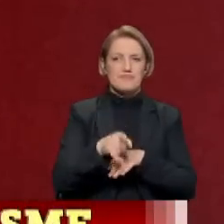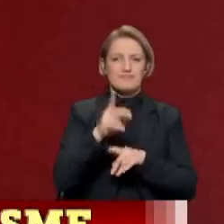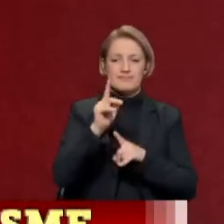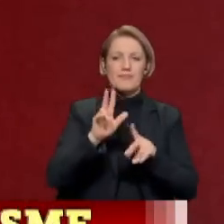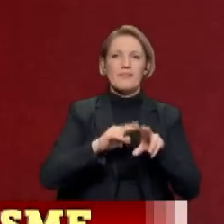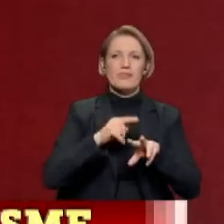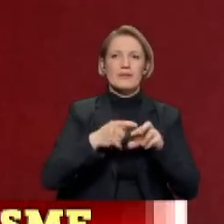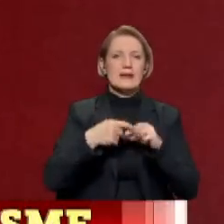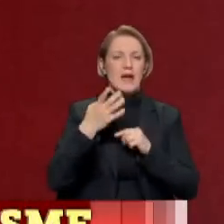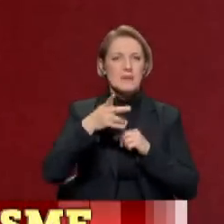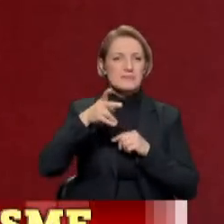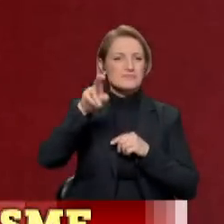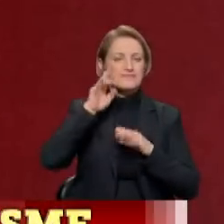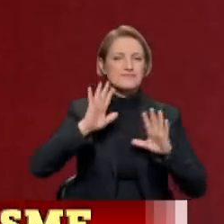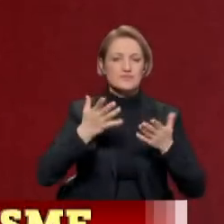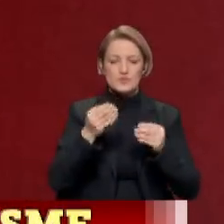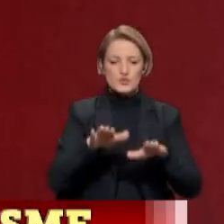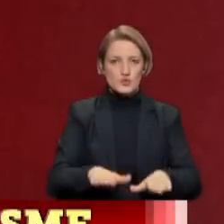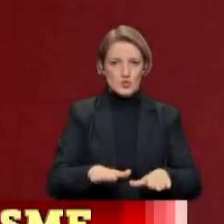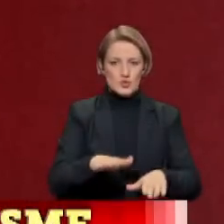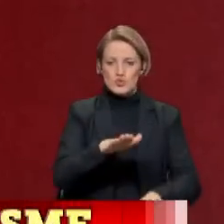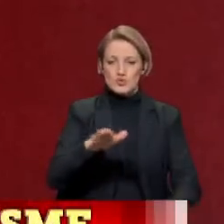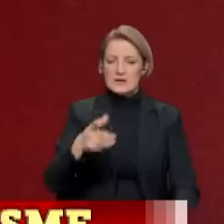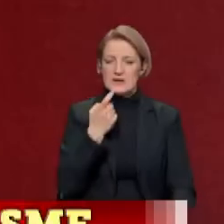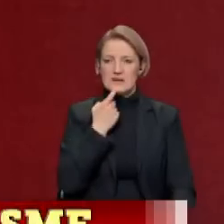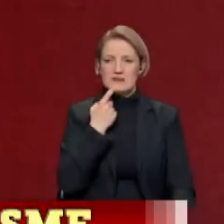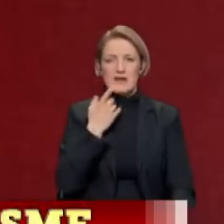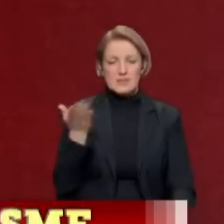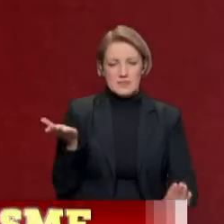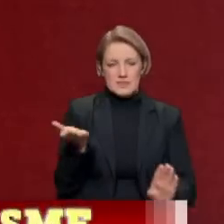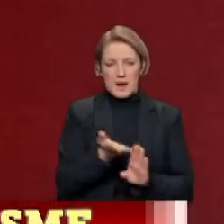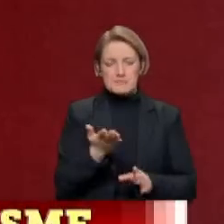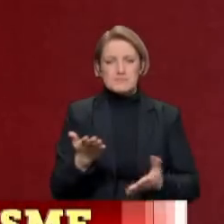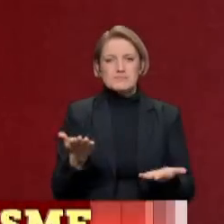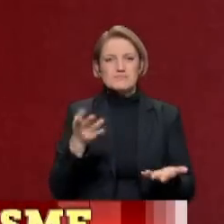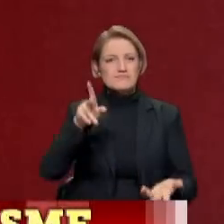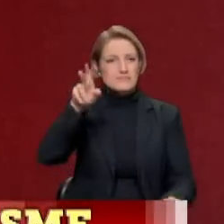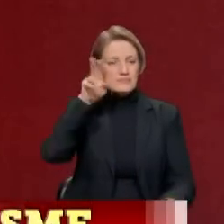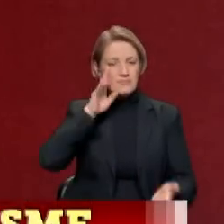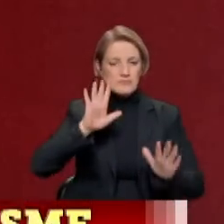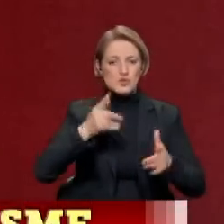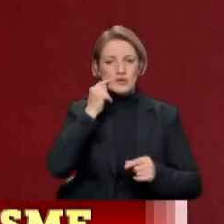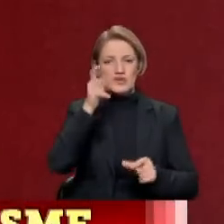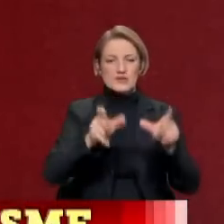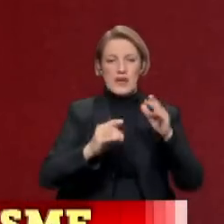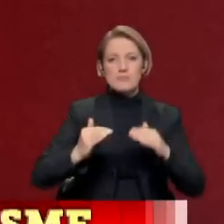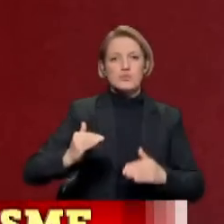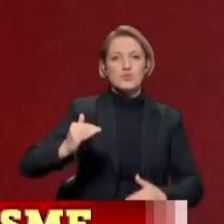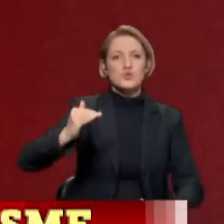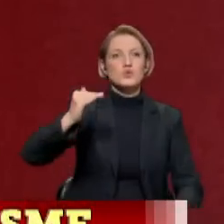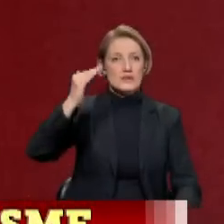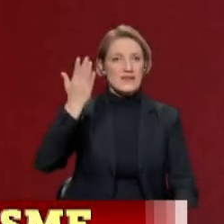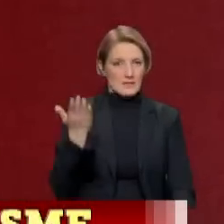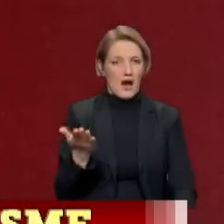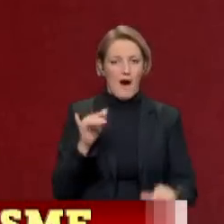Bey, aktarılmış travmadır. Bakın, çocukluk yaşlarında darp edilmiş, travmaya uğramış kişiler büyüdüklerinde